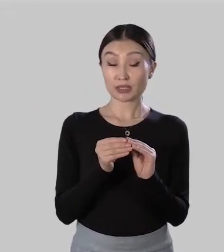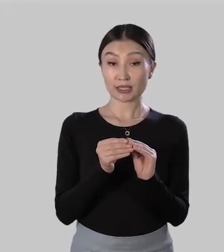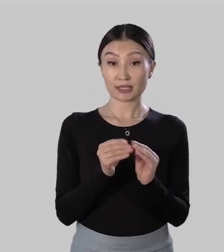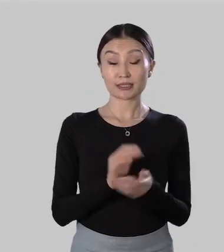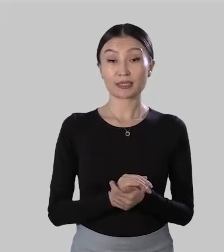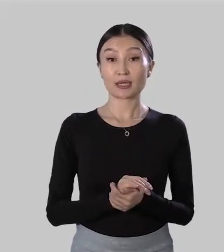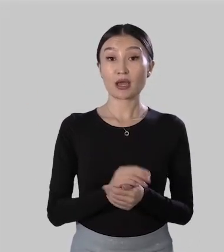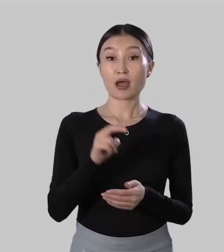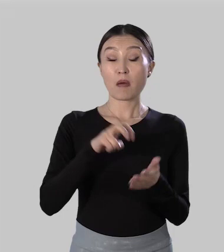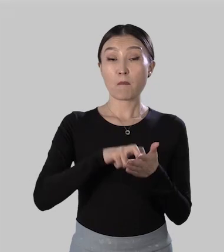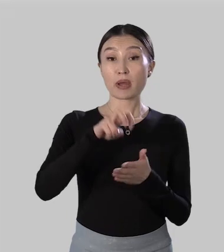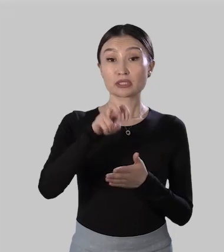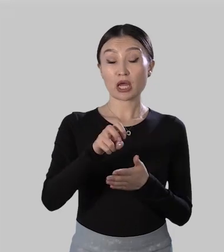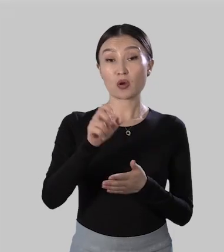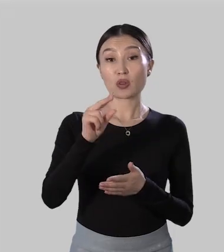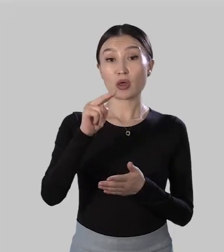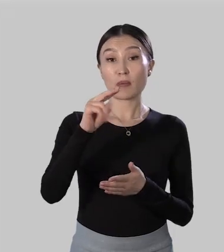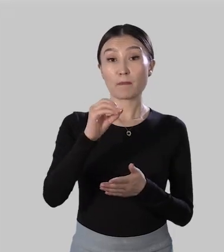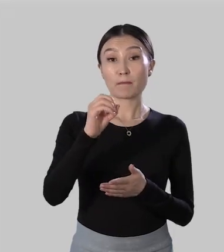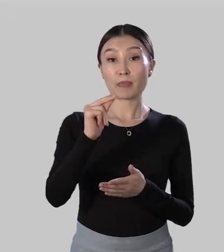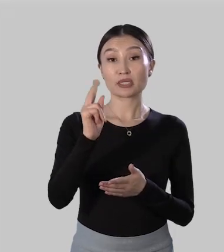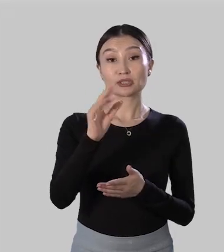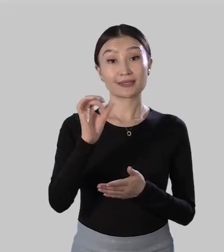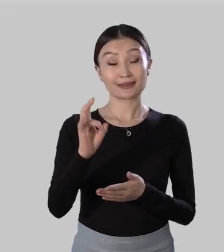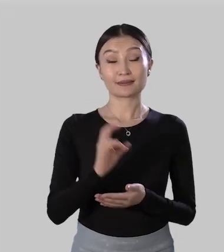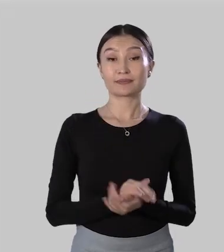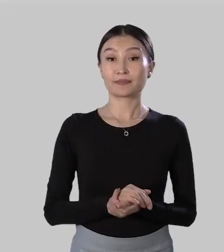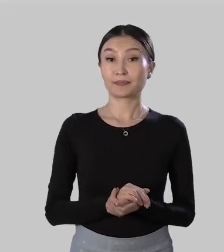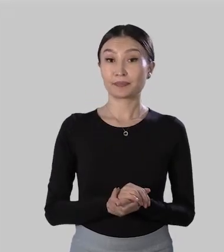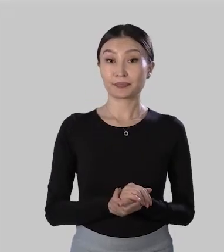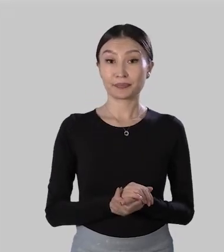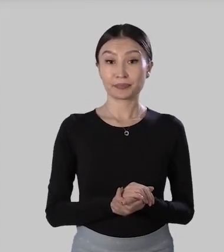Заключение. Почтальон Печкин.